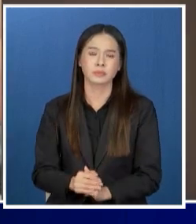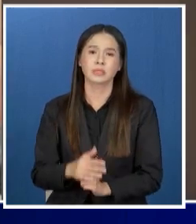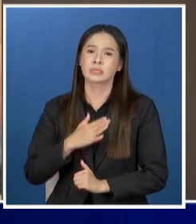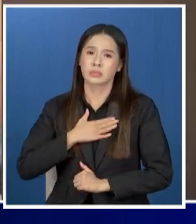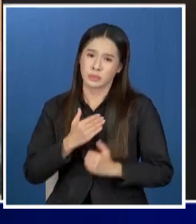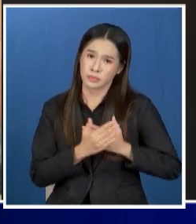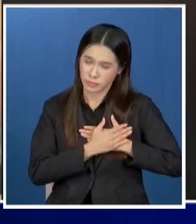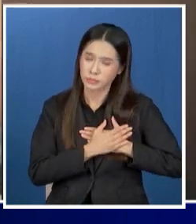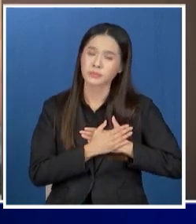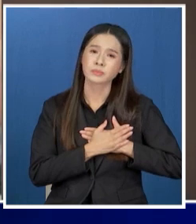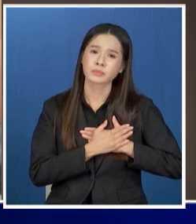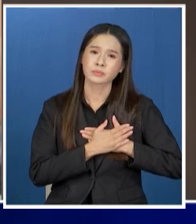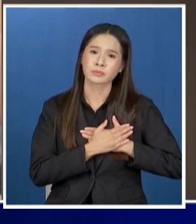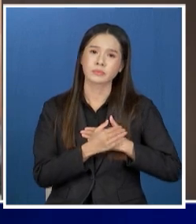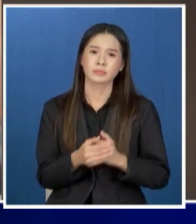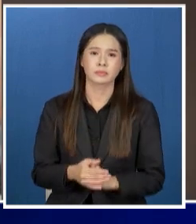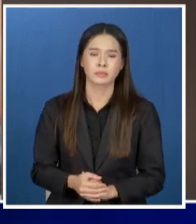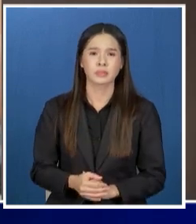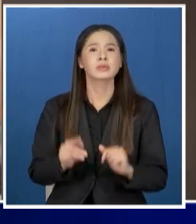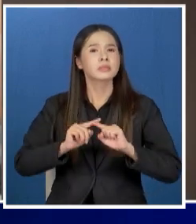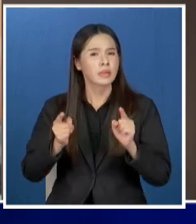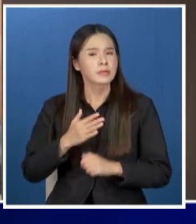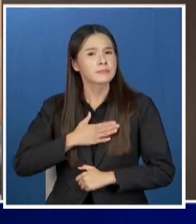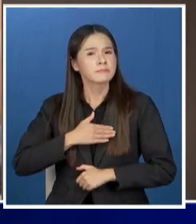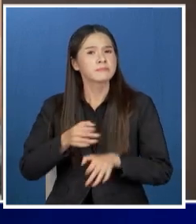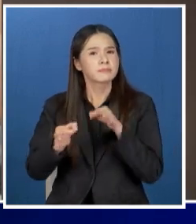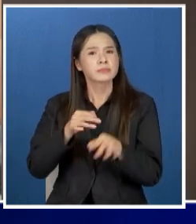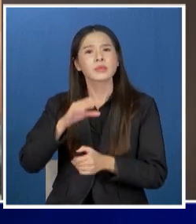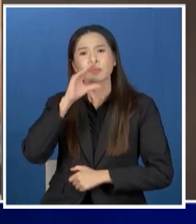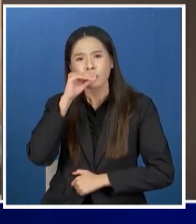ฉันยังรักคุณเสมอเพียงแต่ที่ฉันต้องออกมา